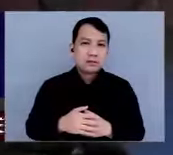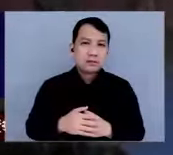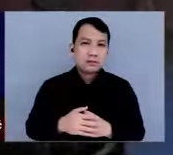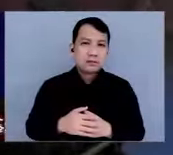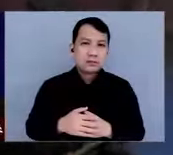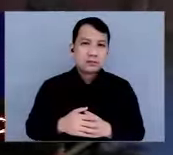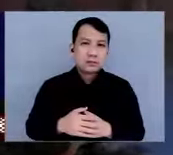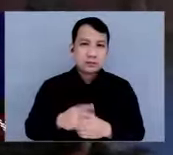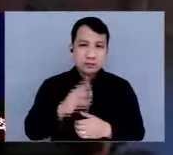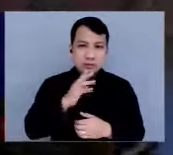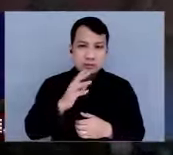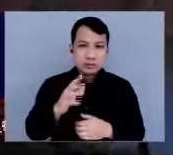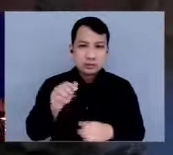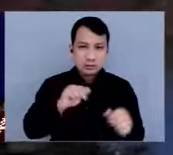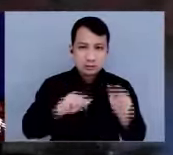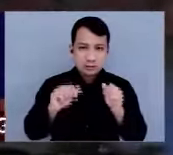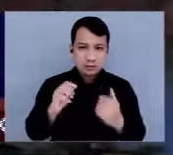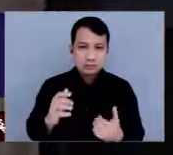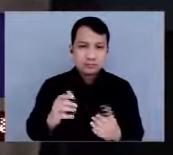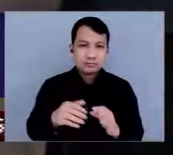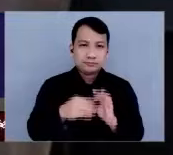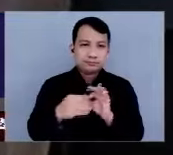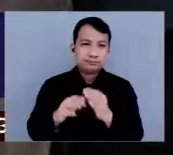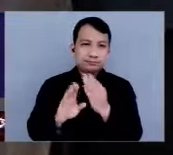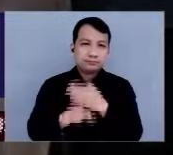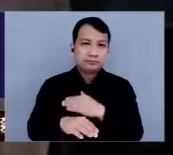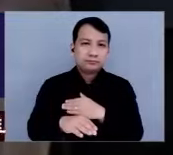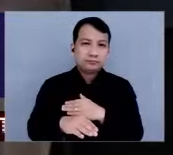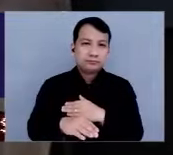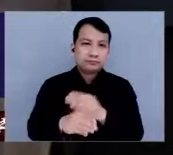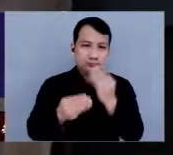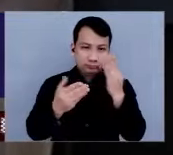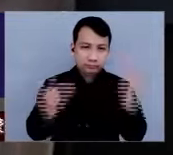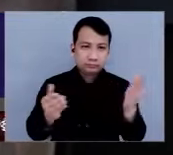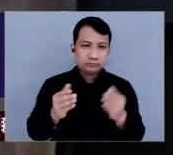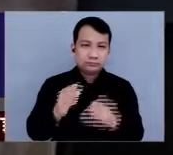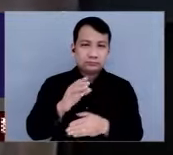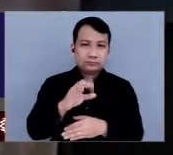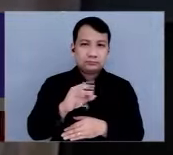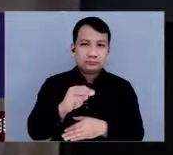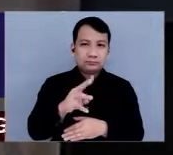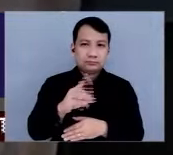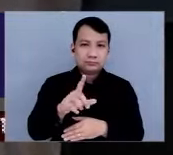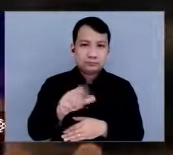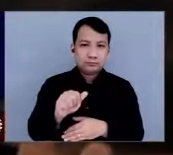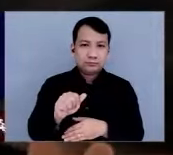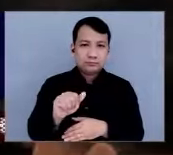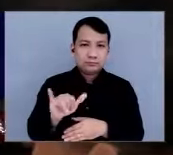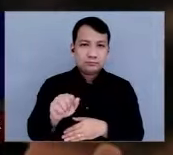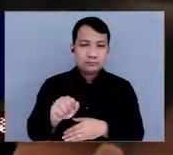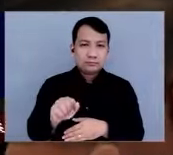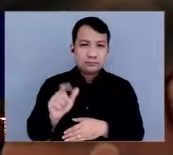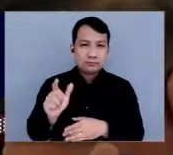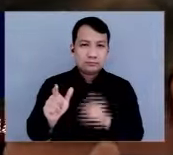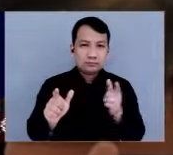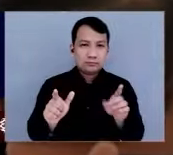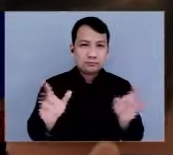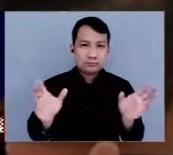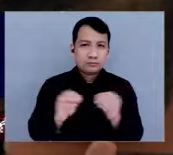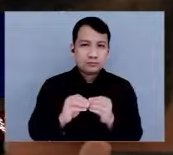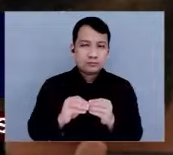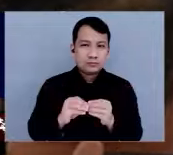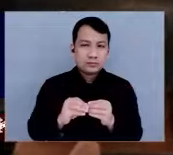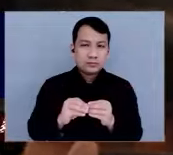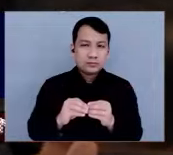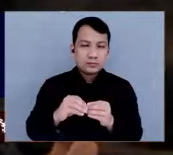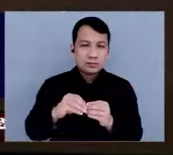of aktingan magbabalik na ang prestihiyosong Cinemalaya 2024 pasabog ang tema na loob lalim